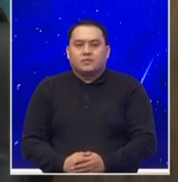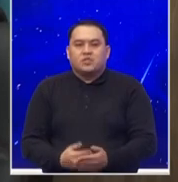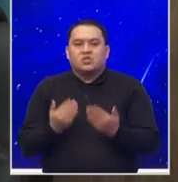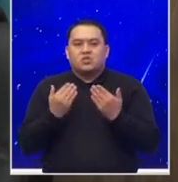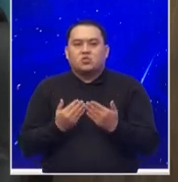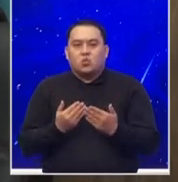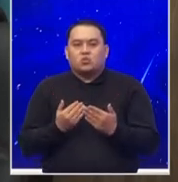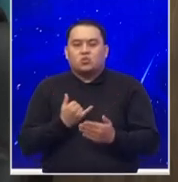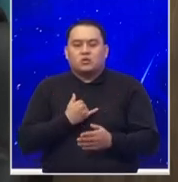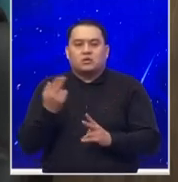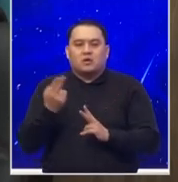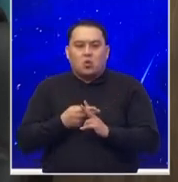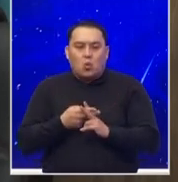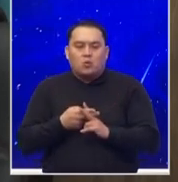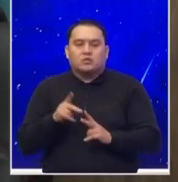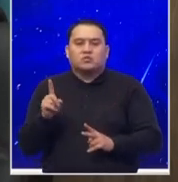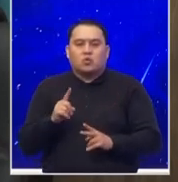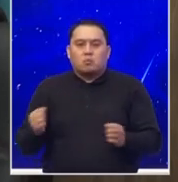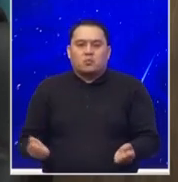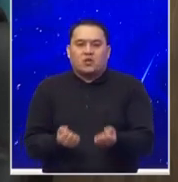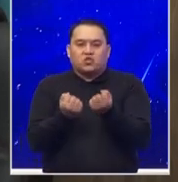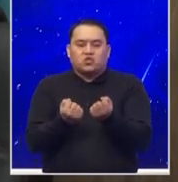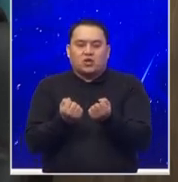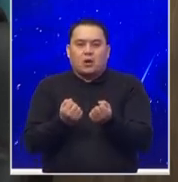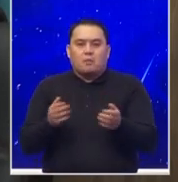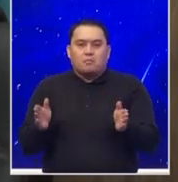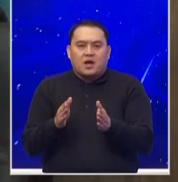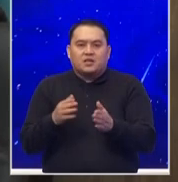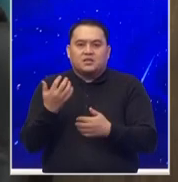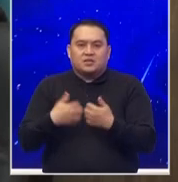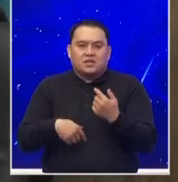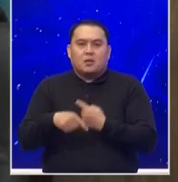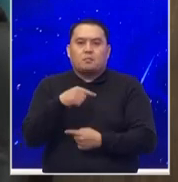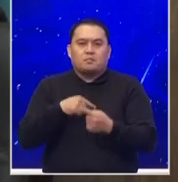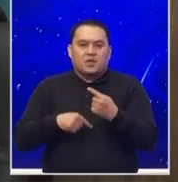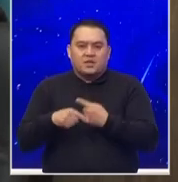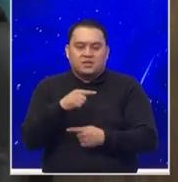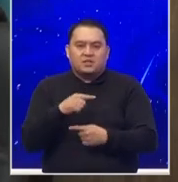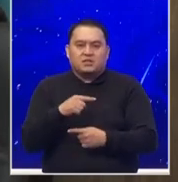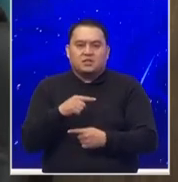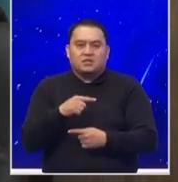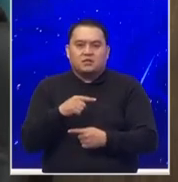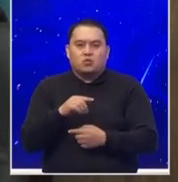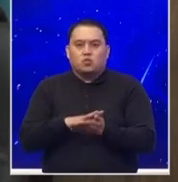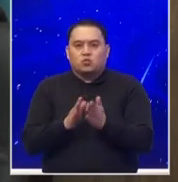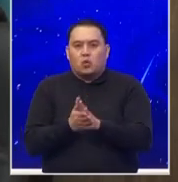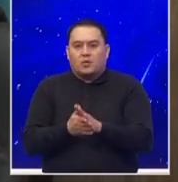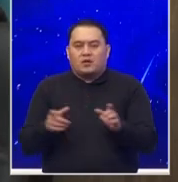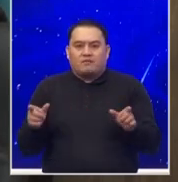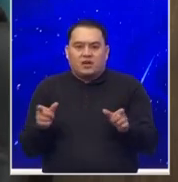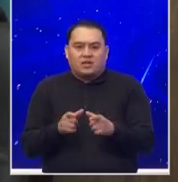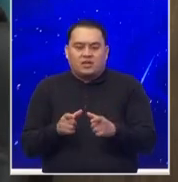Данные льготы направлены на то, чтобы поддержать малое и микропредпринимательство в условиях